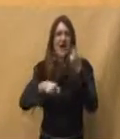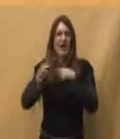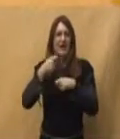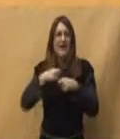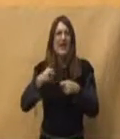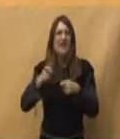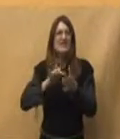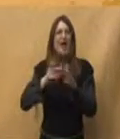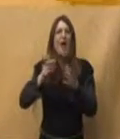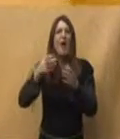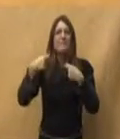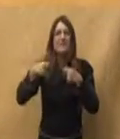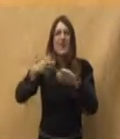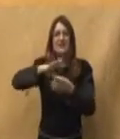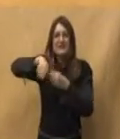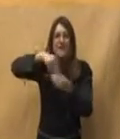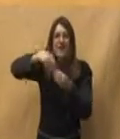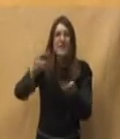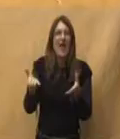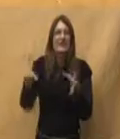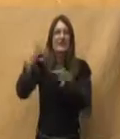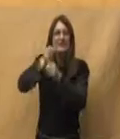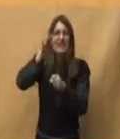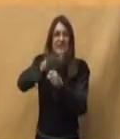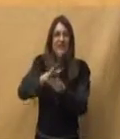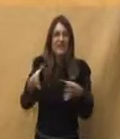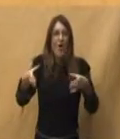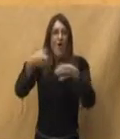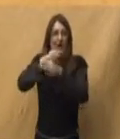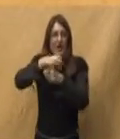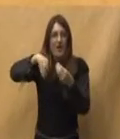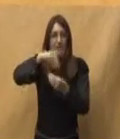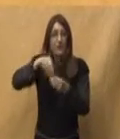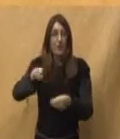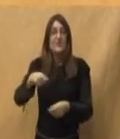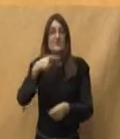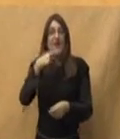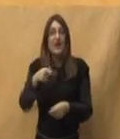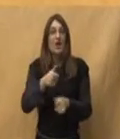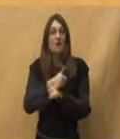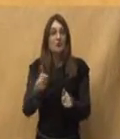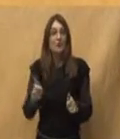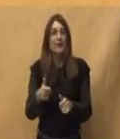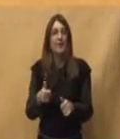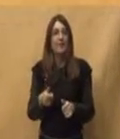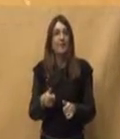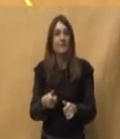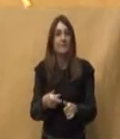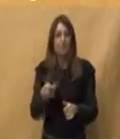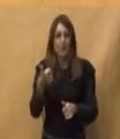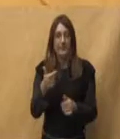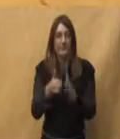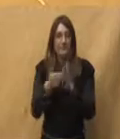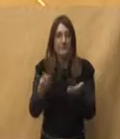znači sve je zaplastificirano, sve je zatvoreno, vi ste to nazvali u jednom, sjajno ste to nazvali u jednom ovome